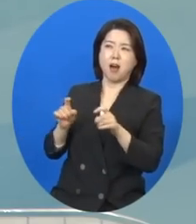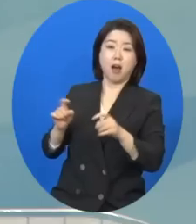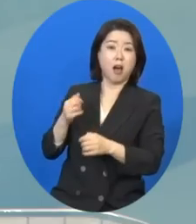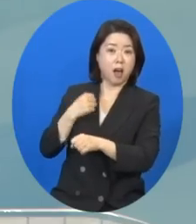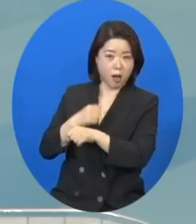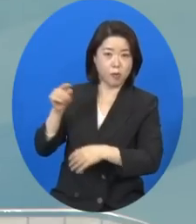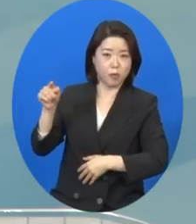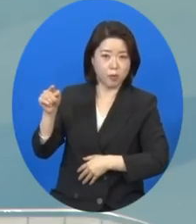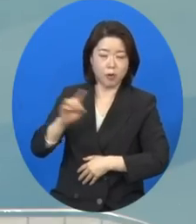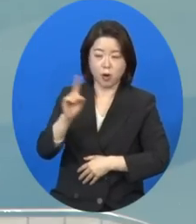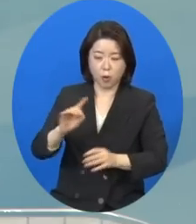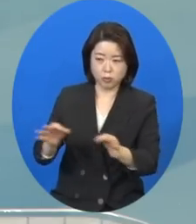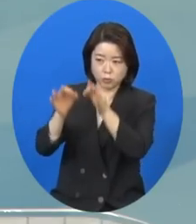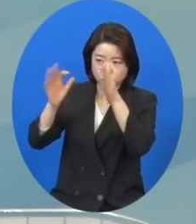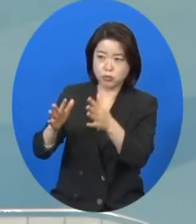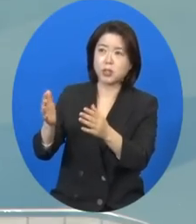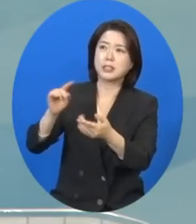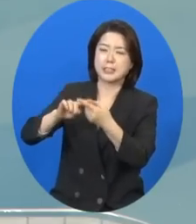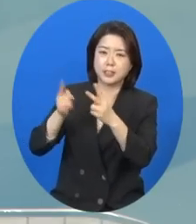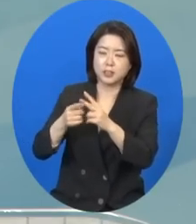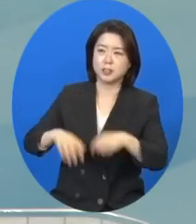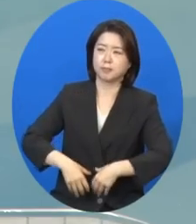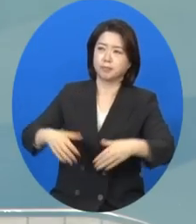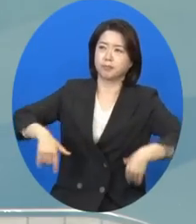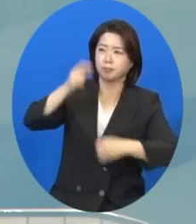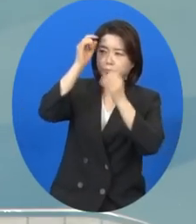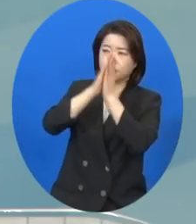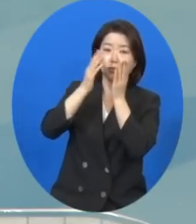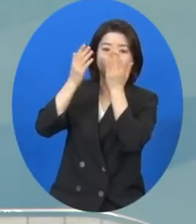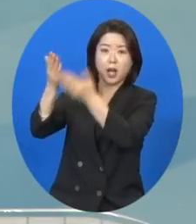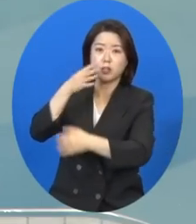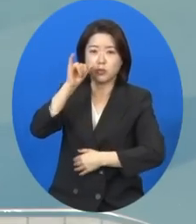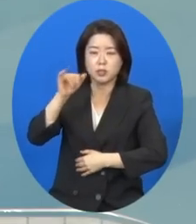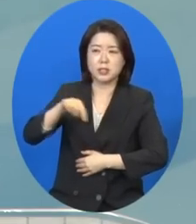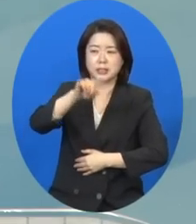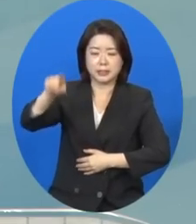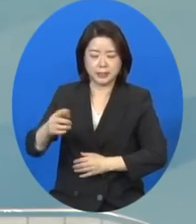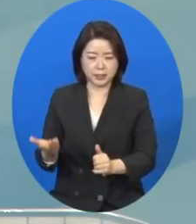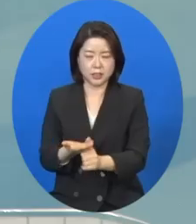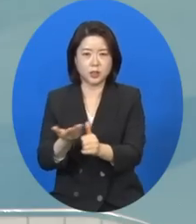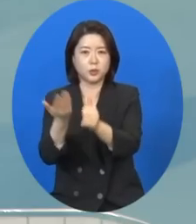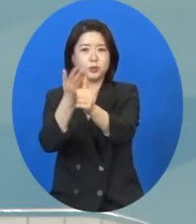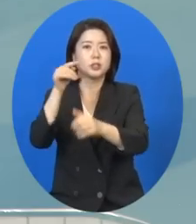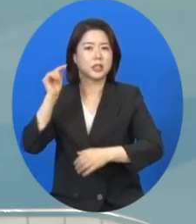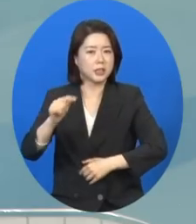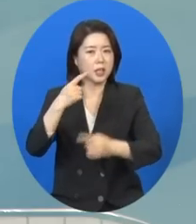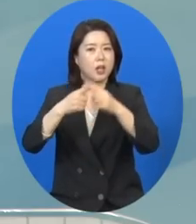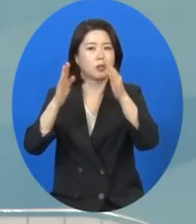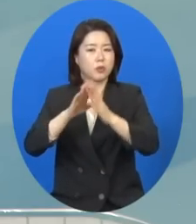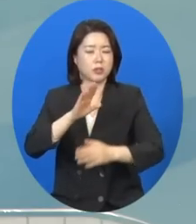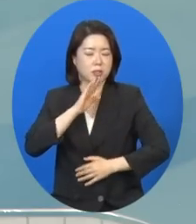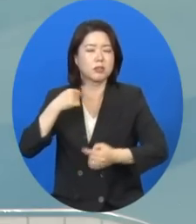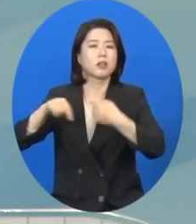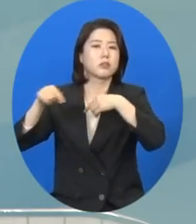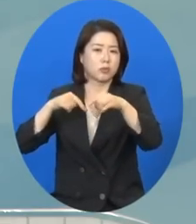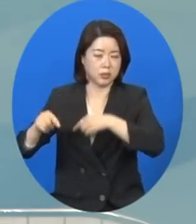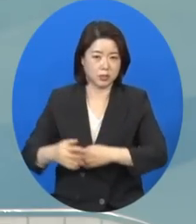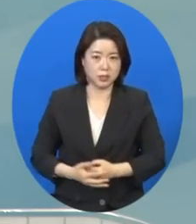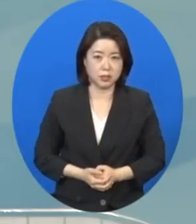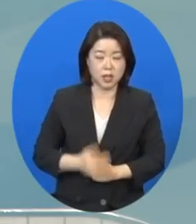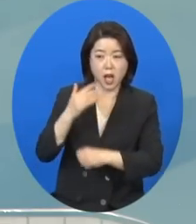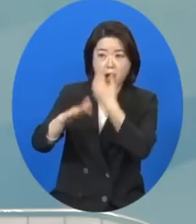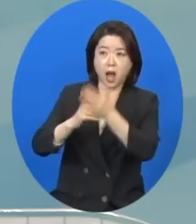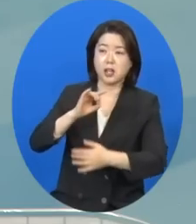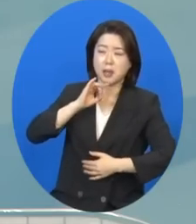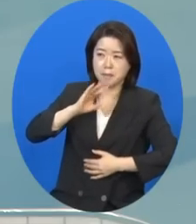어느 순간에 있든지 담대하게 기도할 수 있는 그들을 길러내는 것이 교회에 참된 정치입니다 하나님께만